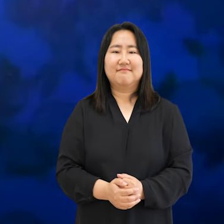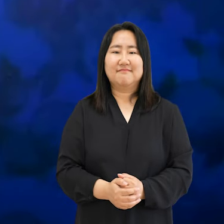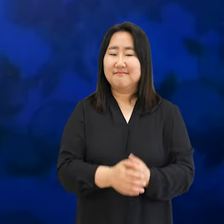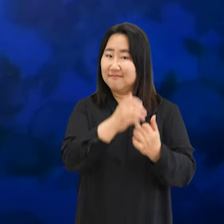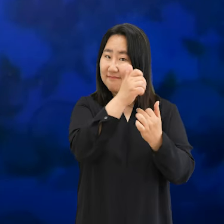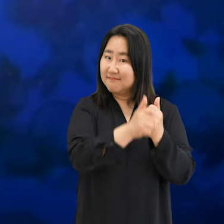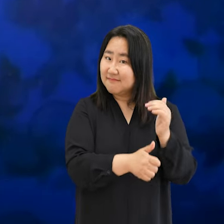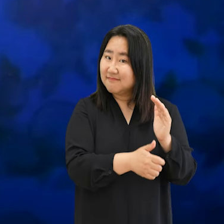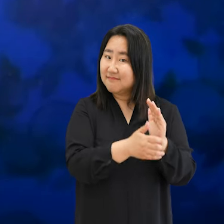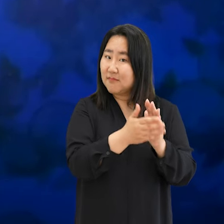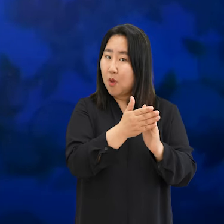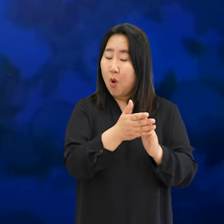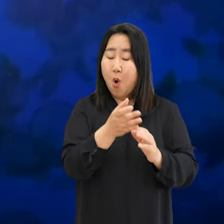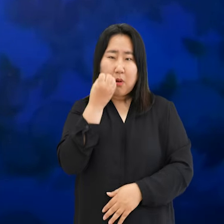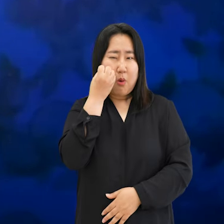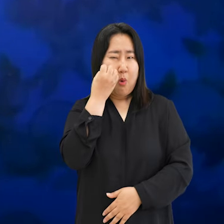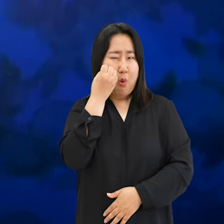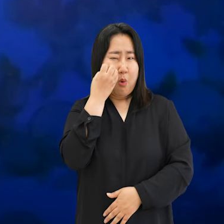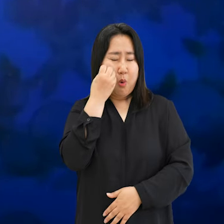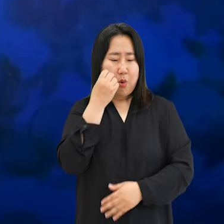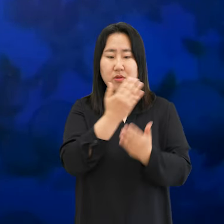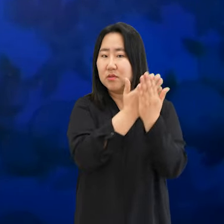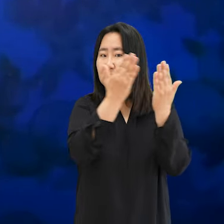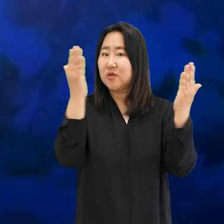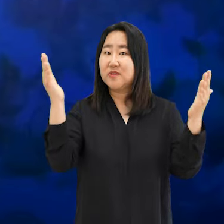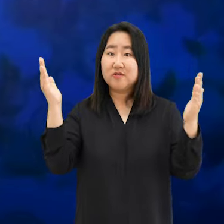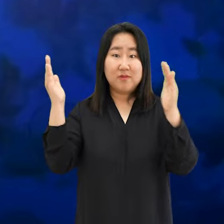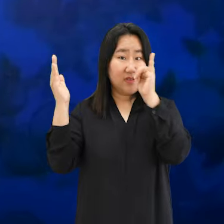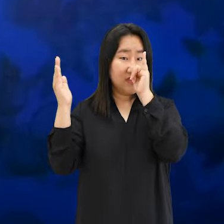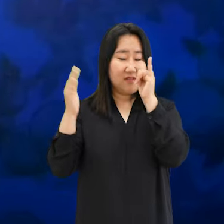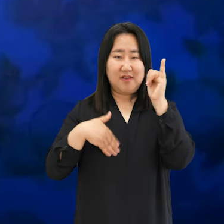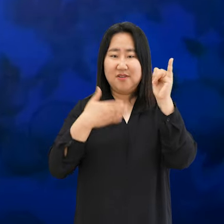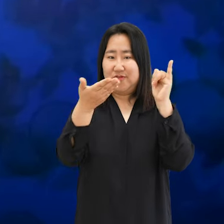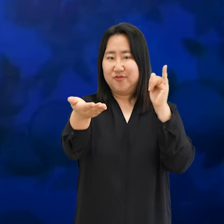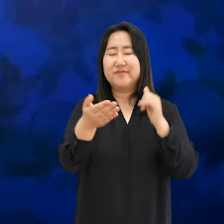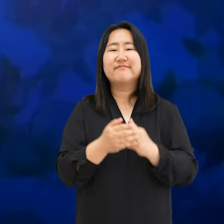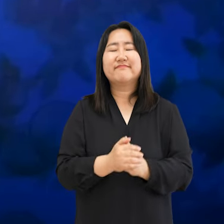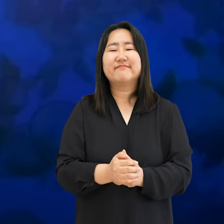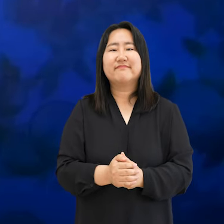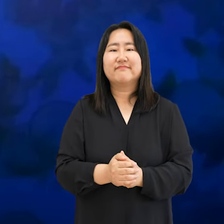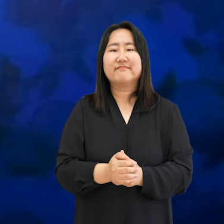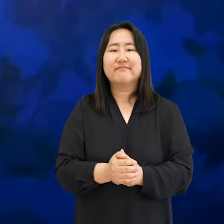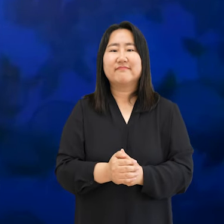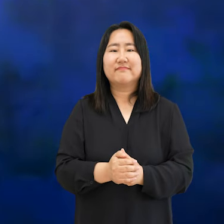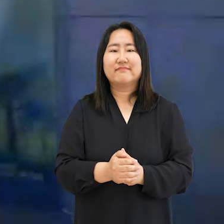네, 서귀포시가 이색적인 전시회를 열어 관심을 모으고 있습니다.